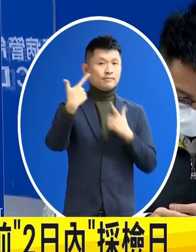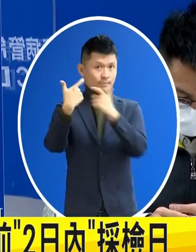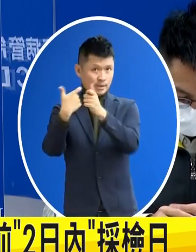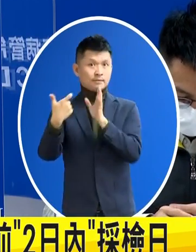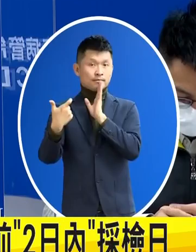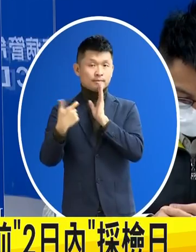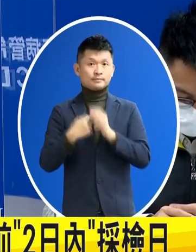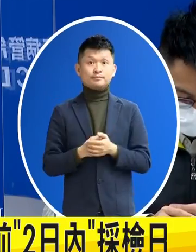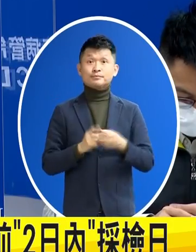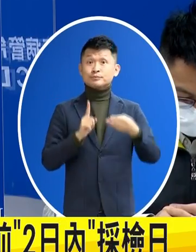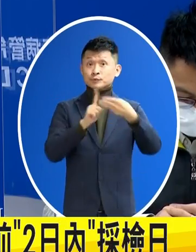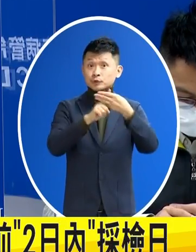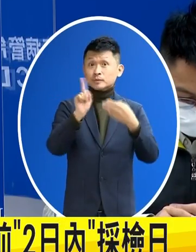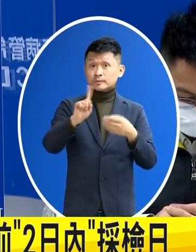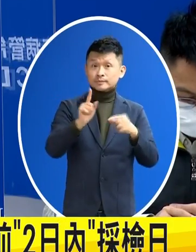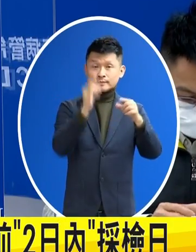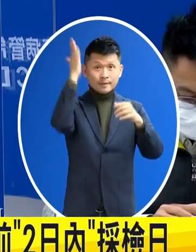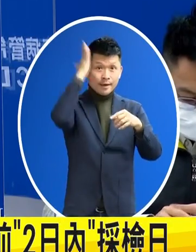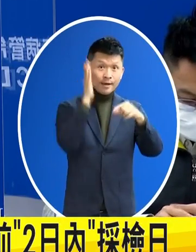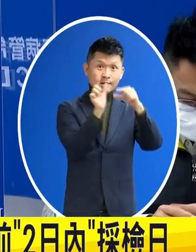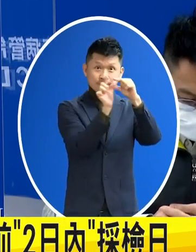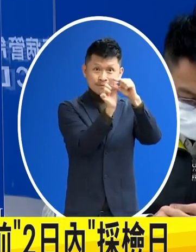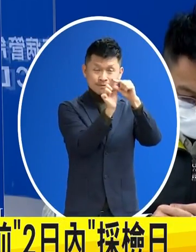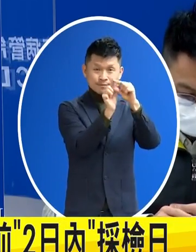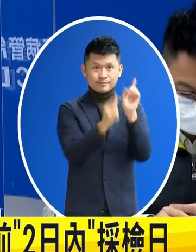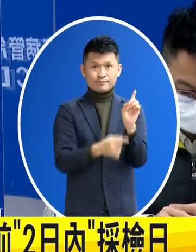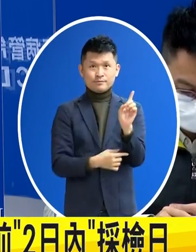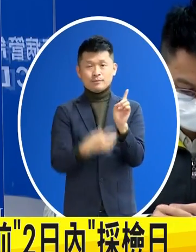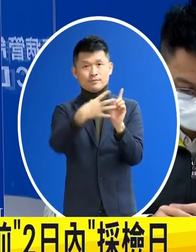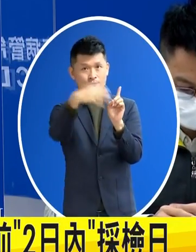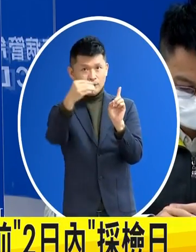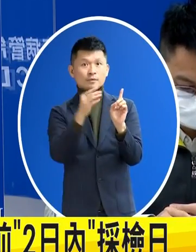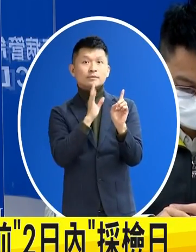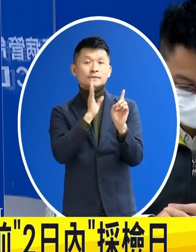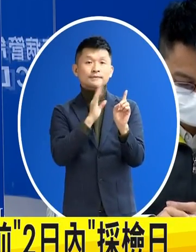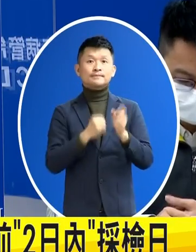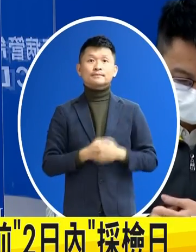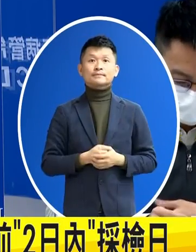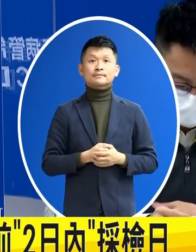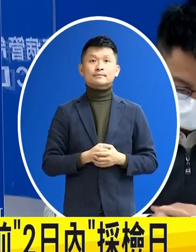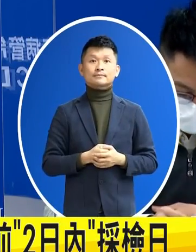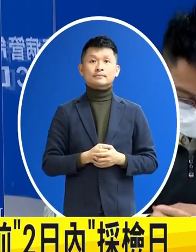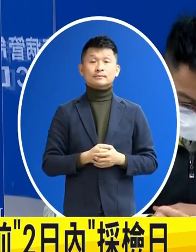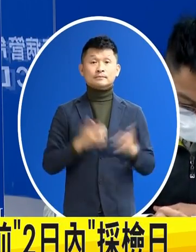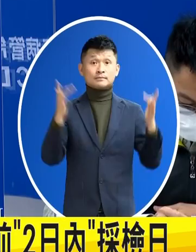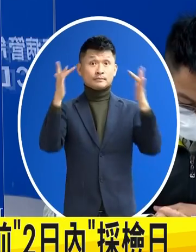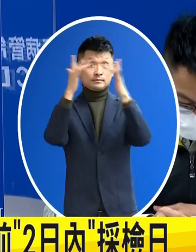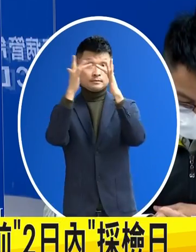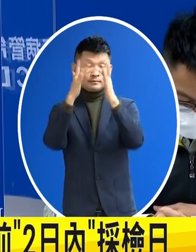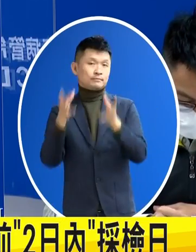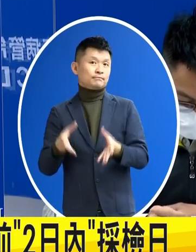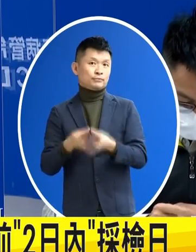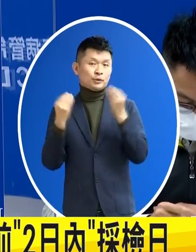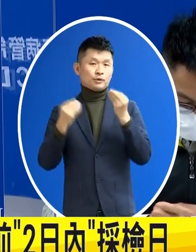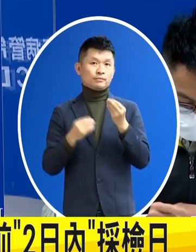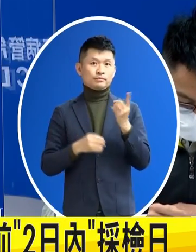要的验证是用 QR code 来显示，上面 QR code 显示，那可以离线来验证，那可以离线来验证，这样就会符